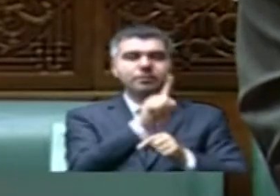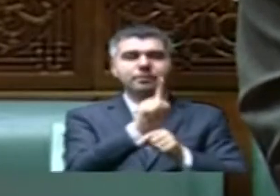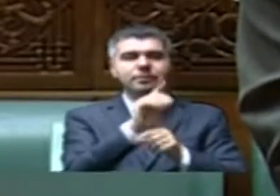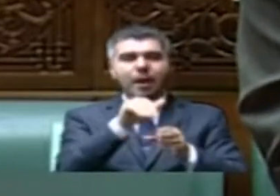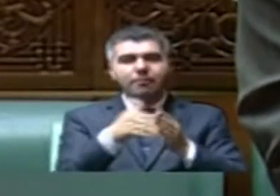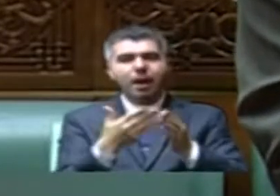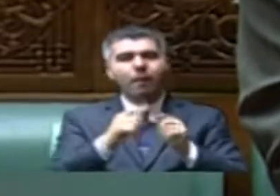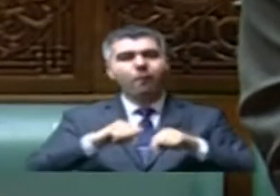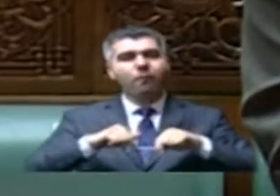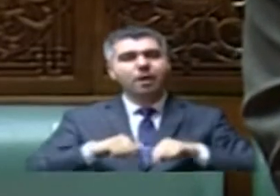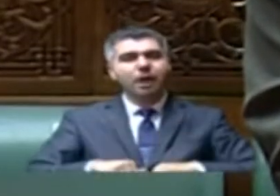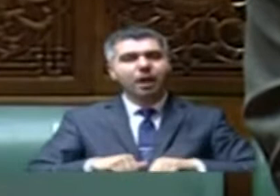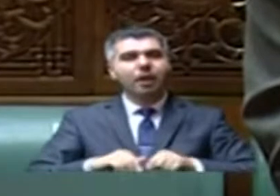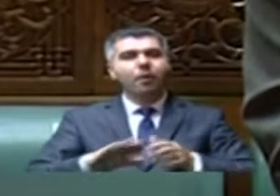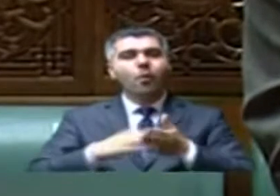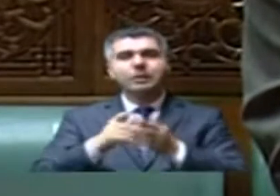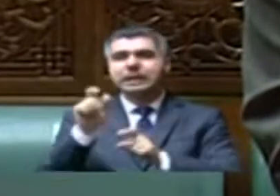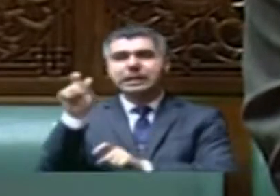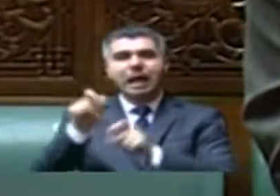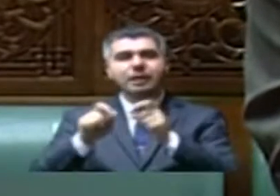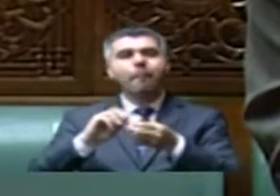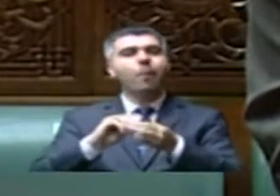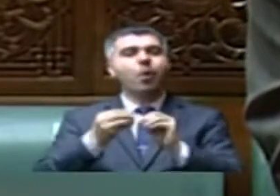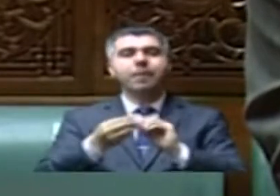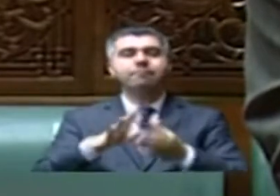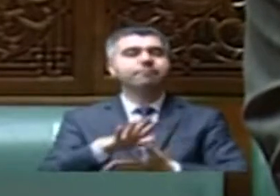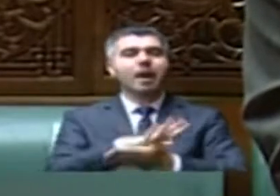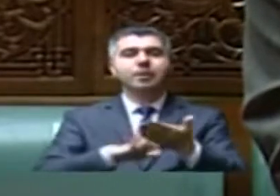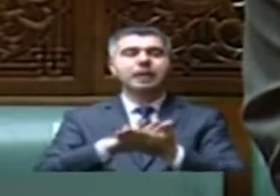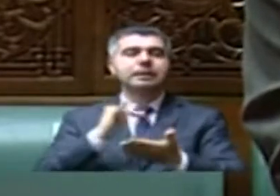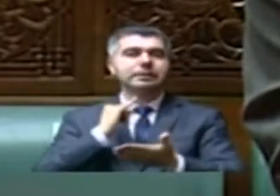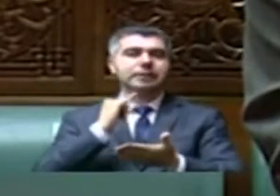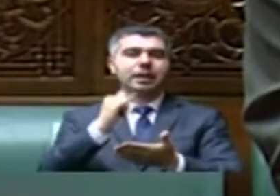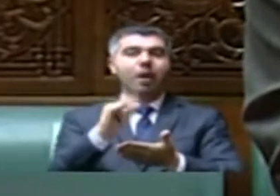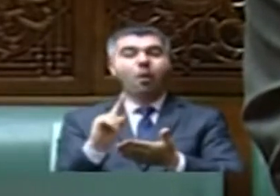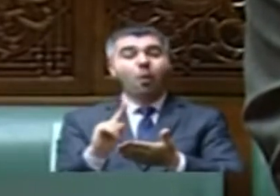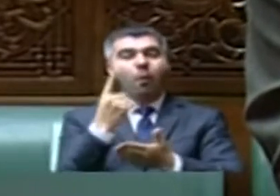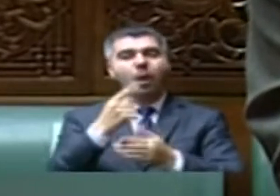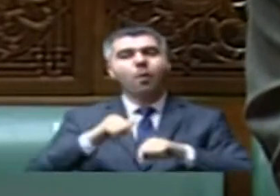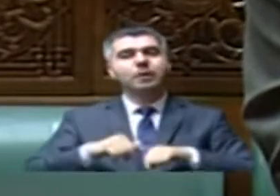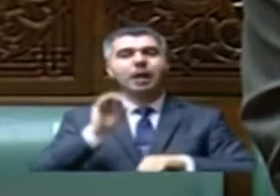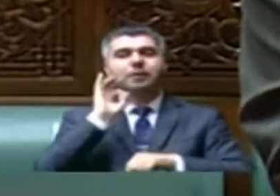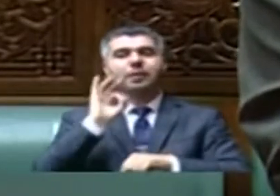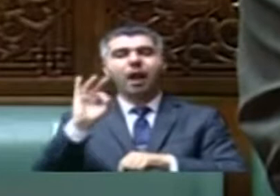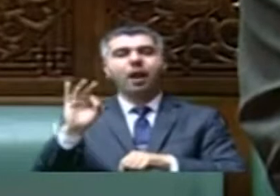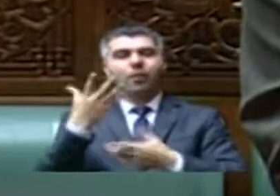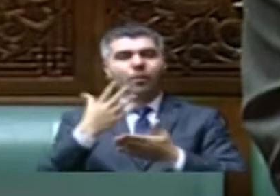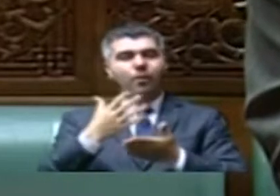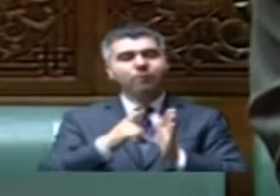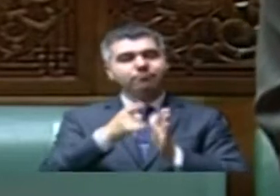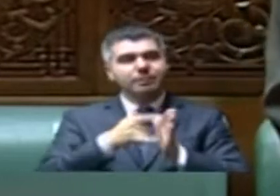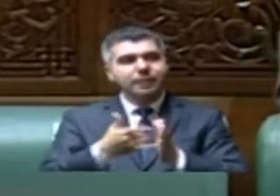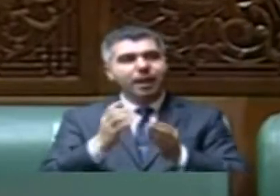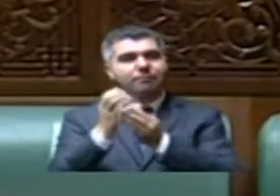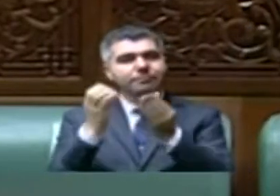محل معاناة للمواطنين، ووزارتكم سيدي الوزير تحتل الصدارة في هذا الأمر. أرجع إلى الشق الأول من